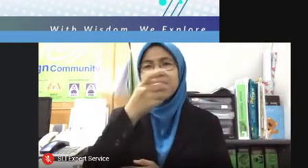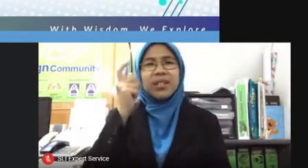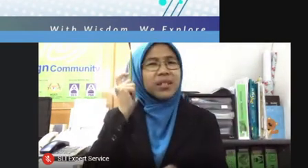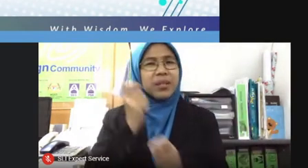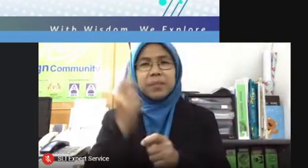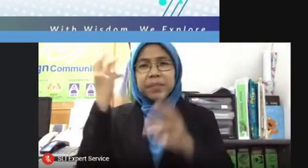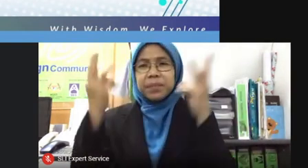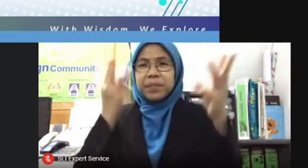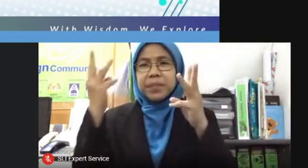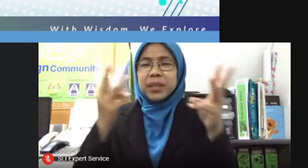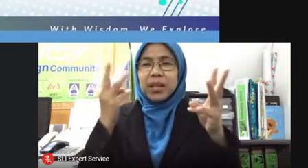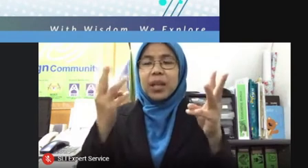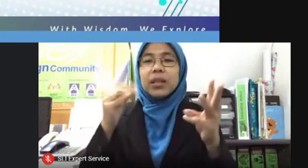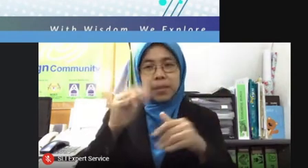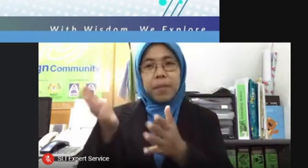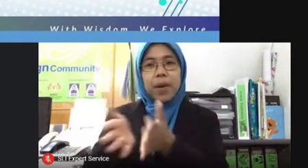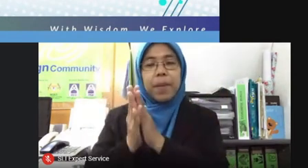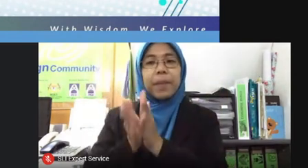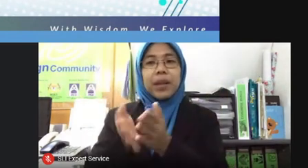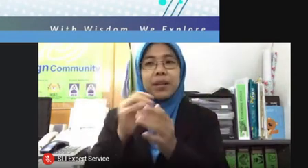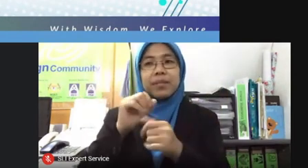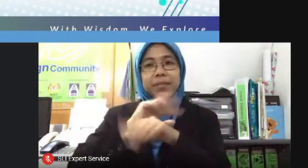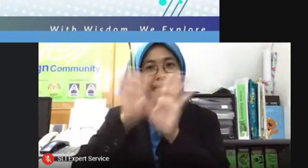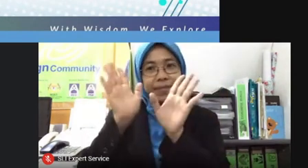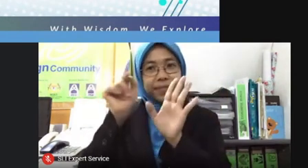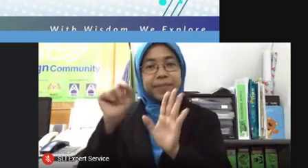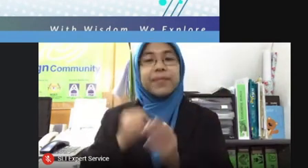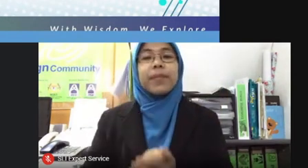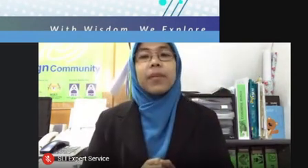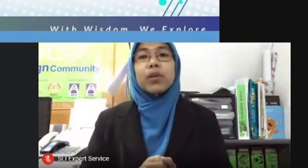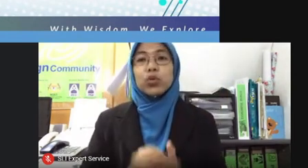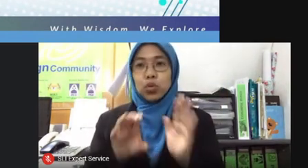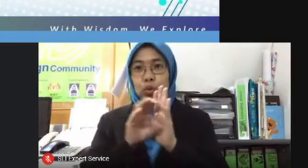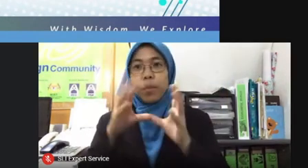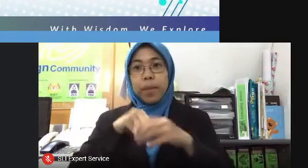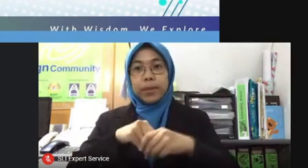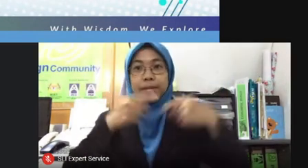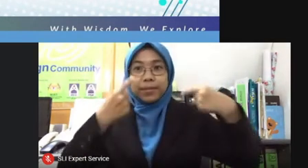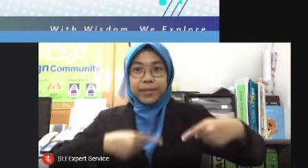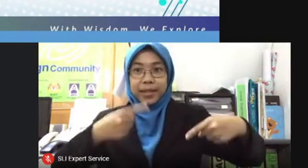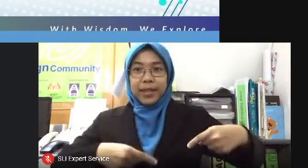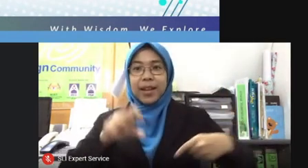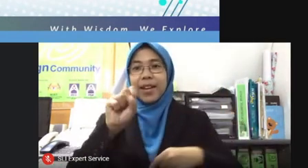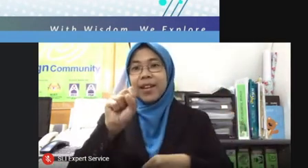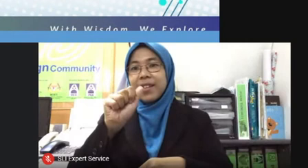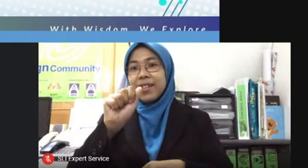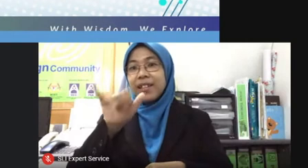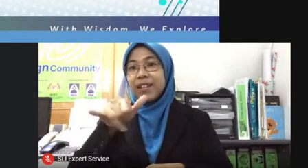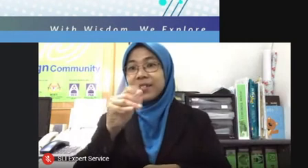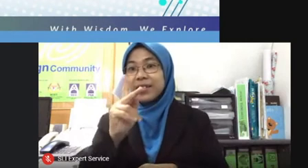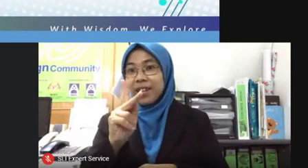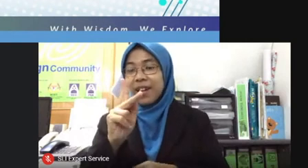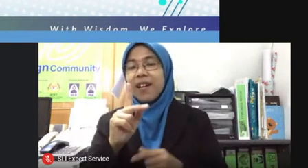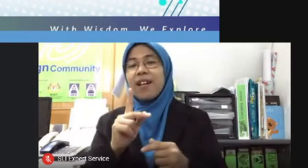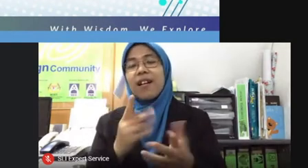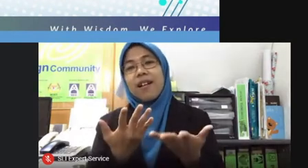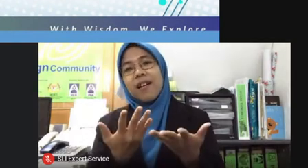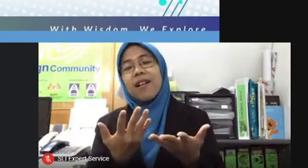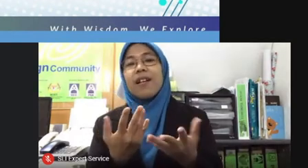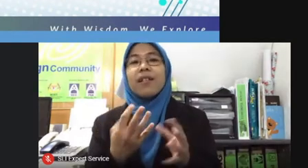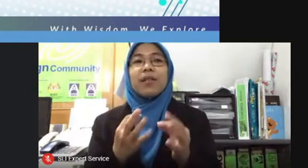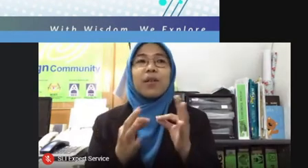risau. So mohon pencerahan daripada Puan Nana. Okay, contoh macam nak masuk pertandingan sajak ataupun nak masuk